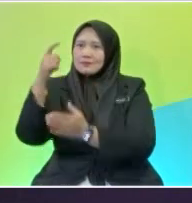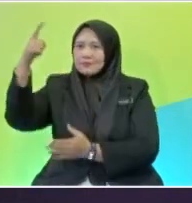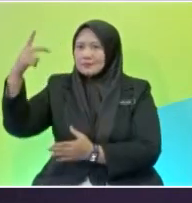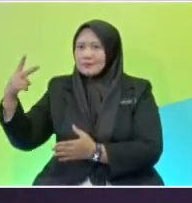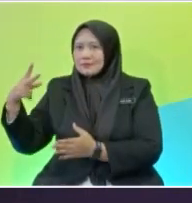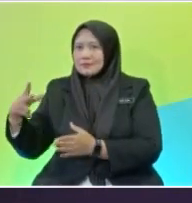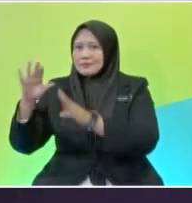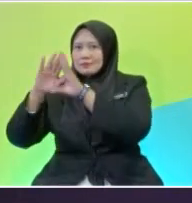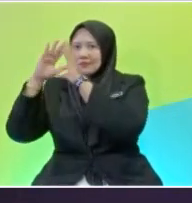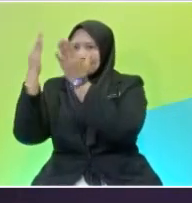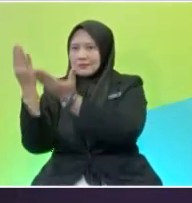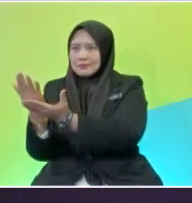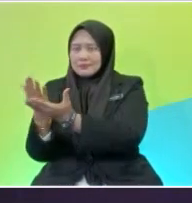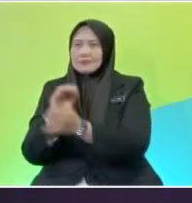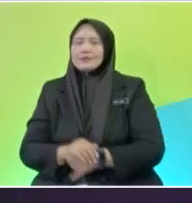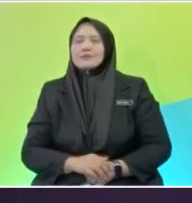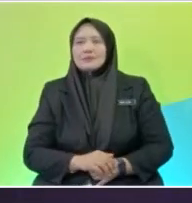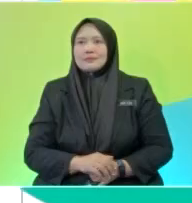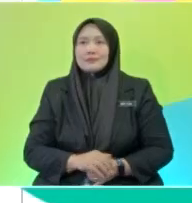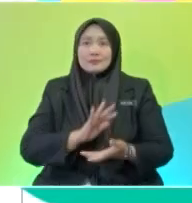Dapat berapa 15